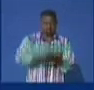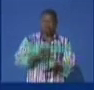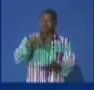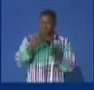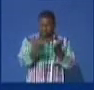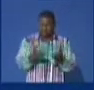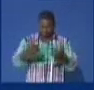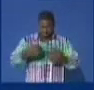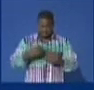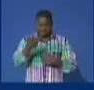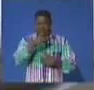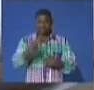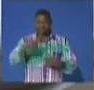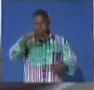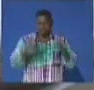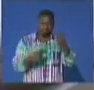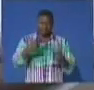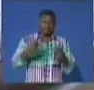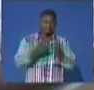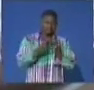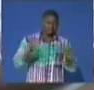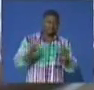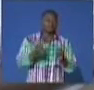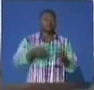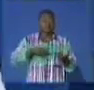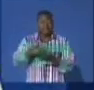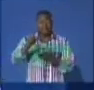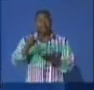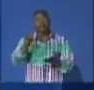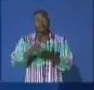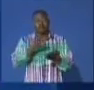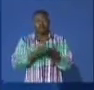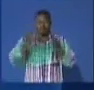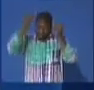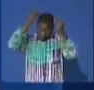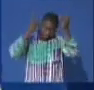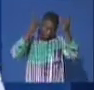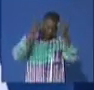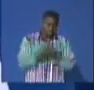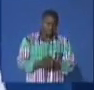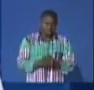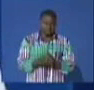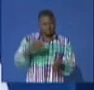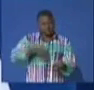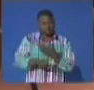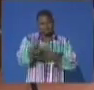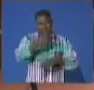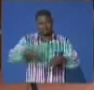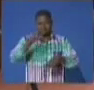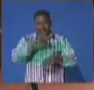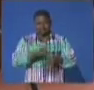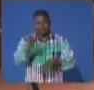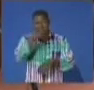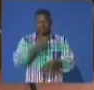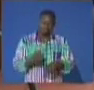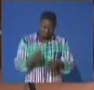les véhicules normalement immatriculés sans avoir à payer les droits de douane conséquemment. Au niveau de la Direction générale des transports, il y a ce qu'on appelle